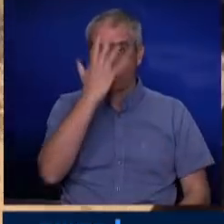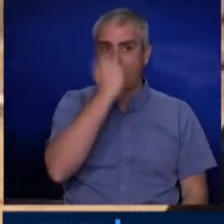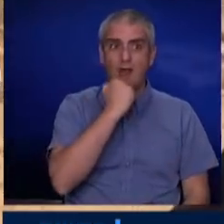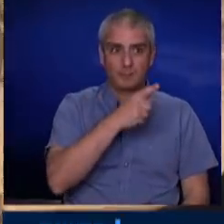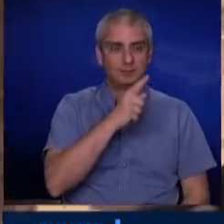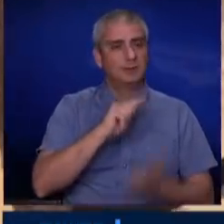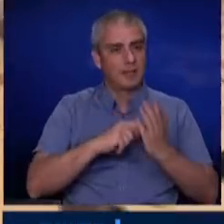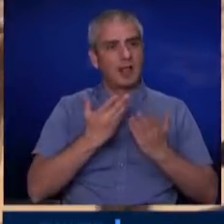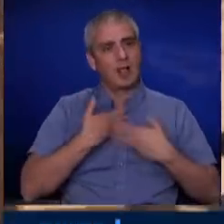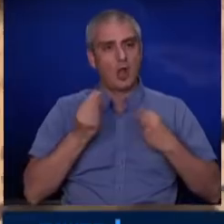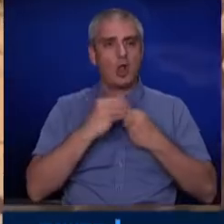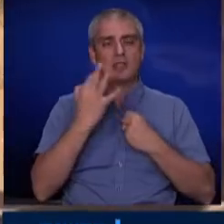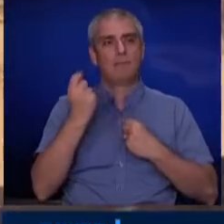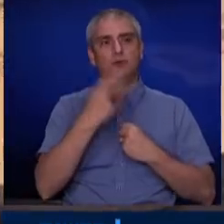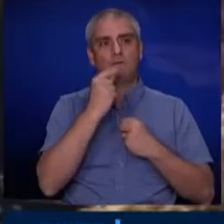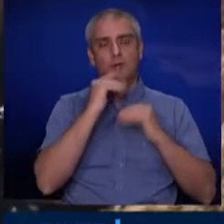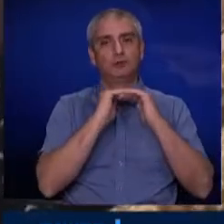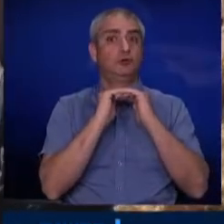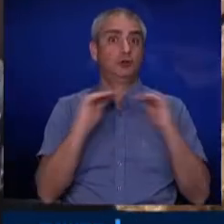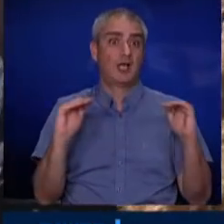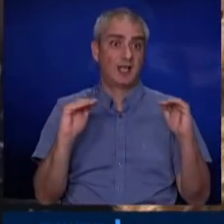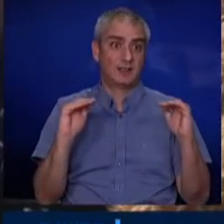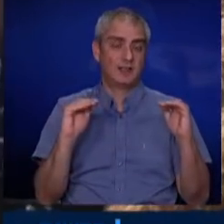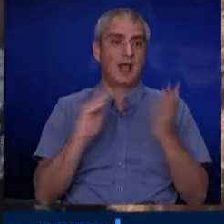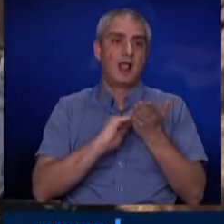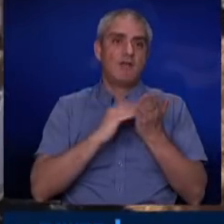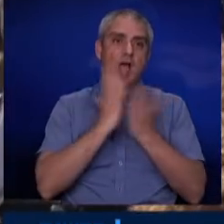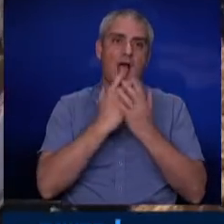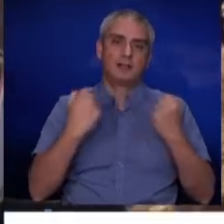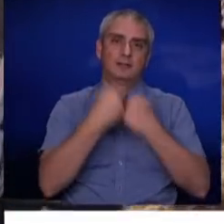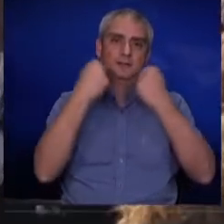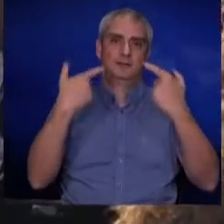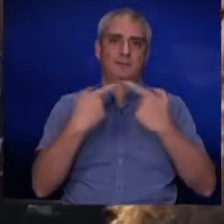במטרה להשיג עוד כמה שבועות של שקט לפחות עד העימות הבא.